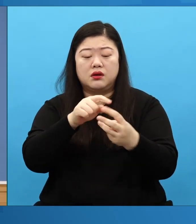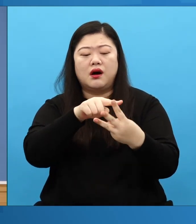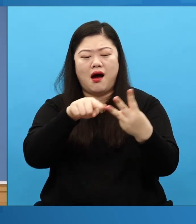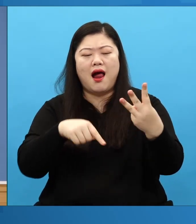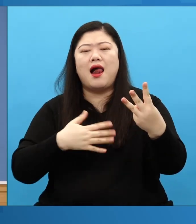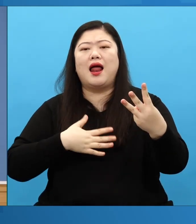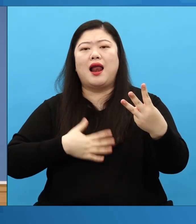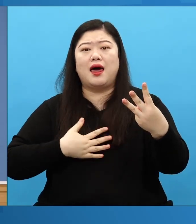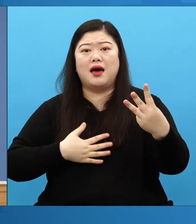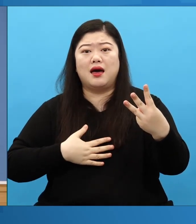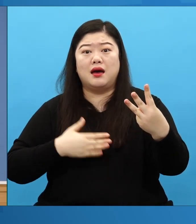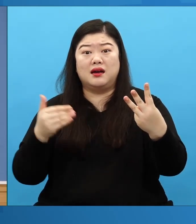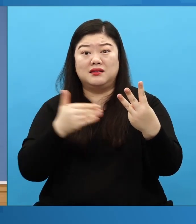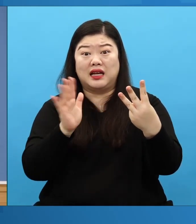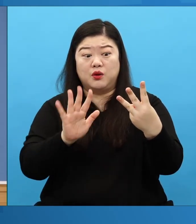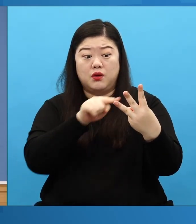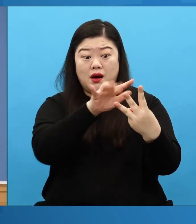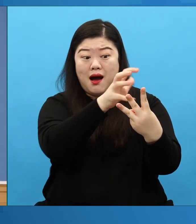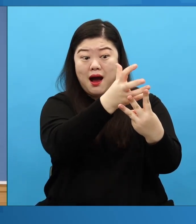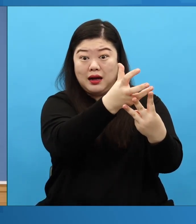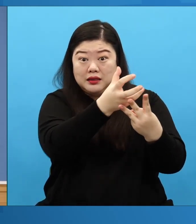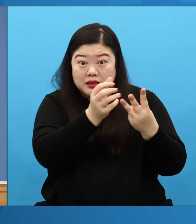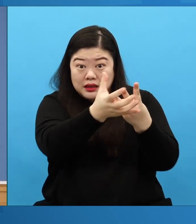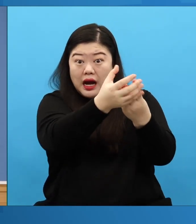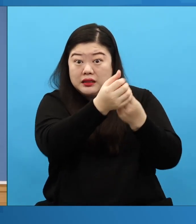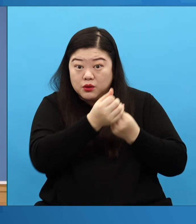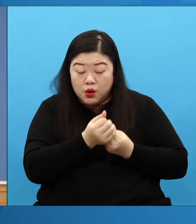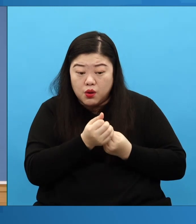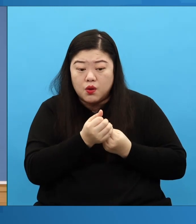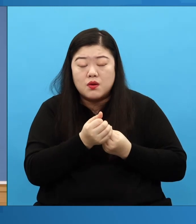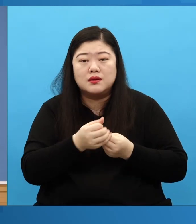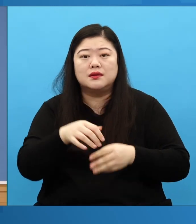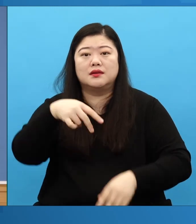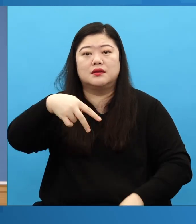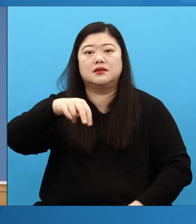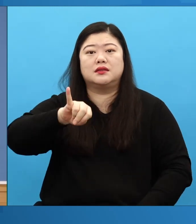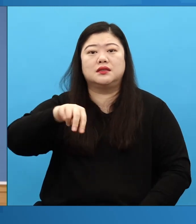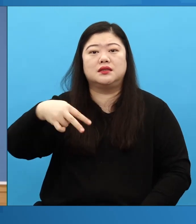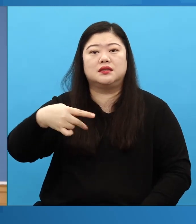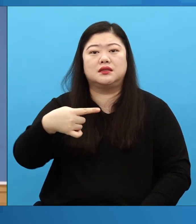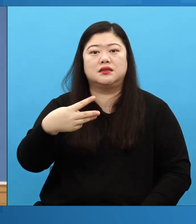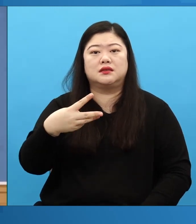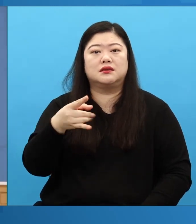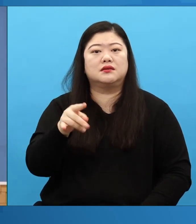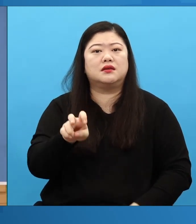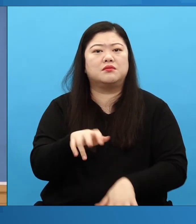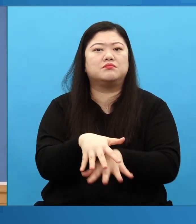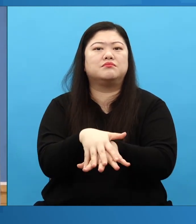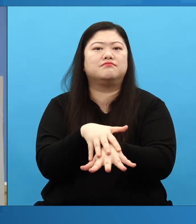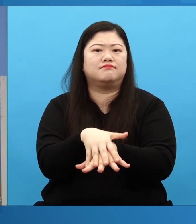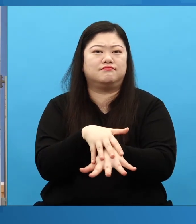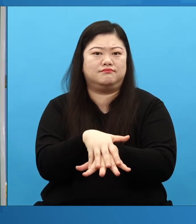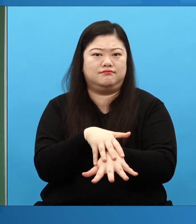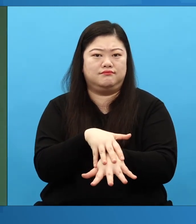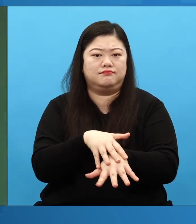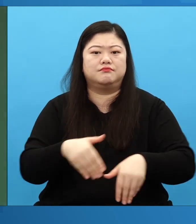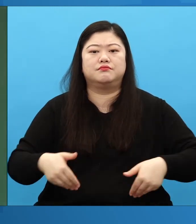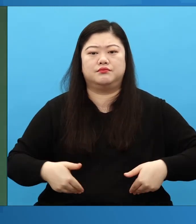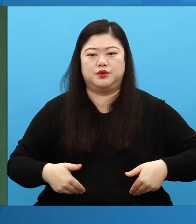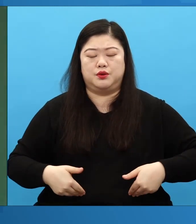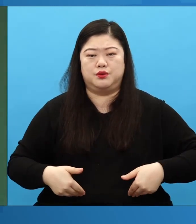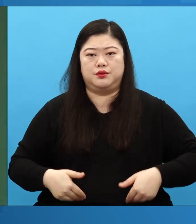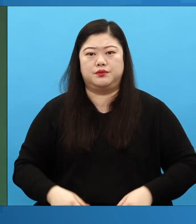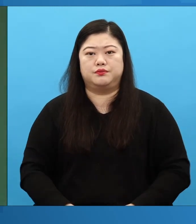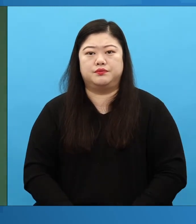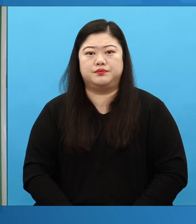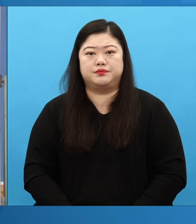future is not just simply only uniqueness and recreation, but it is to make the system of only uniqueness 이게 and 미래입니다. recreation. This is the future. 이게